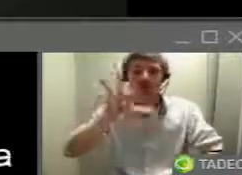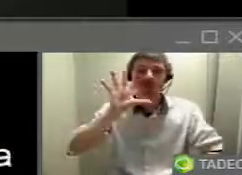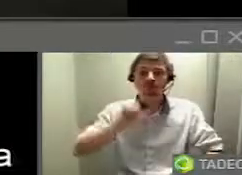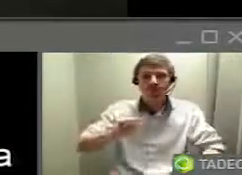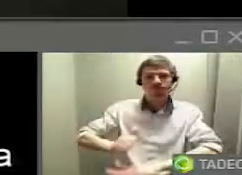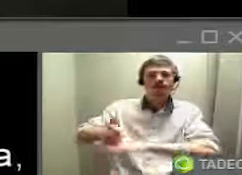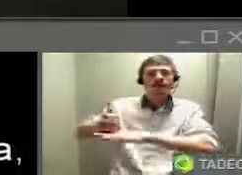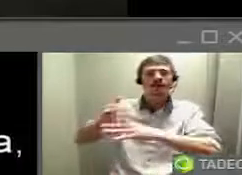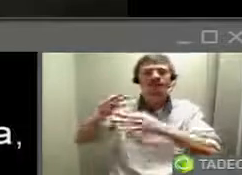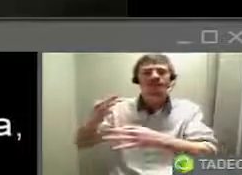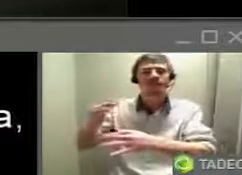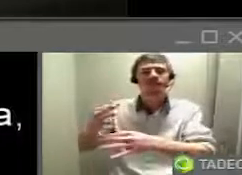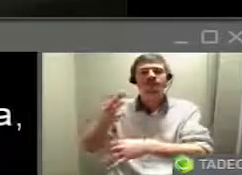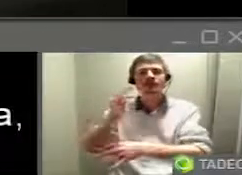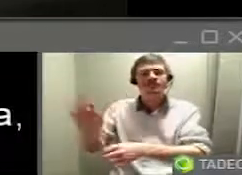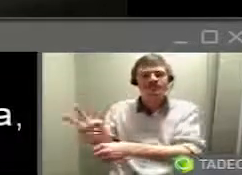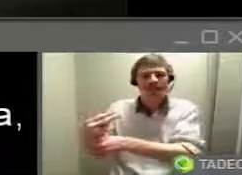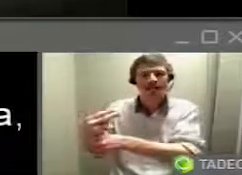Damien Seguin.